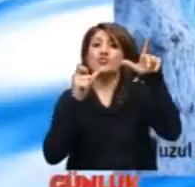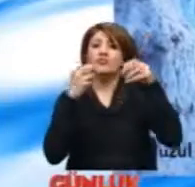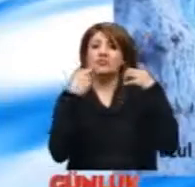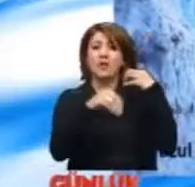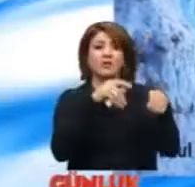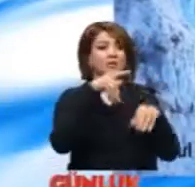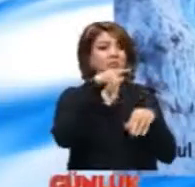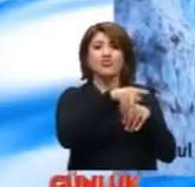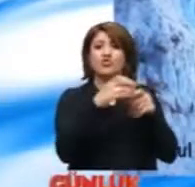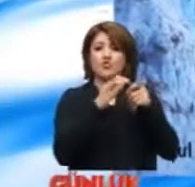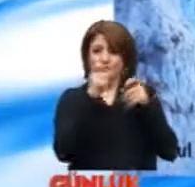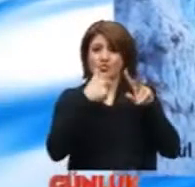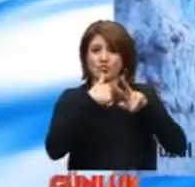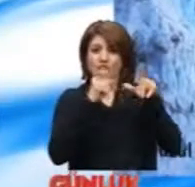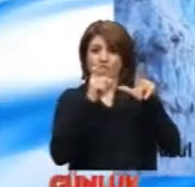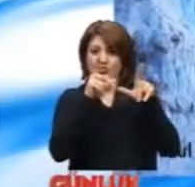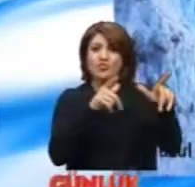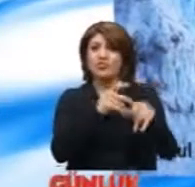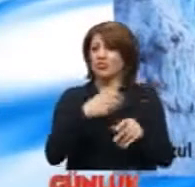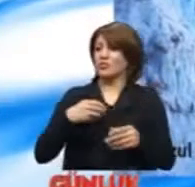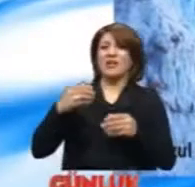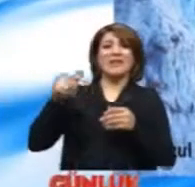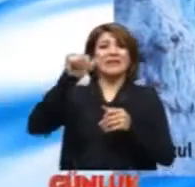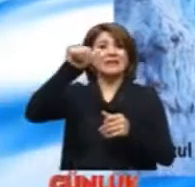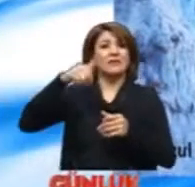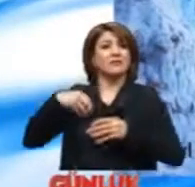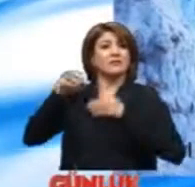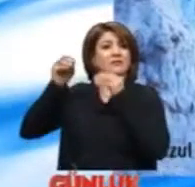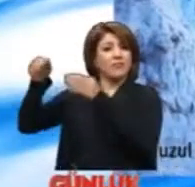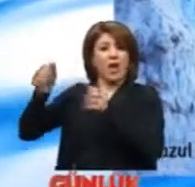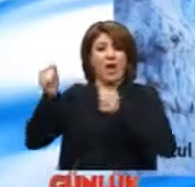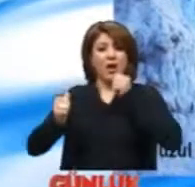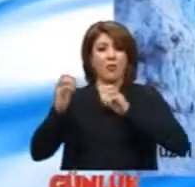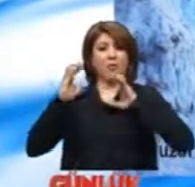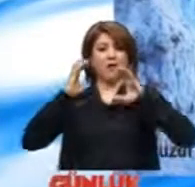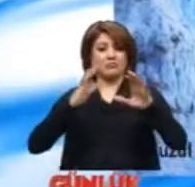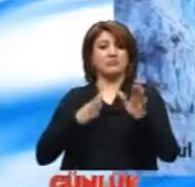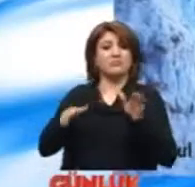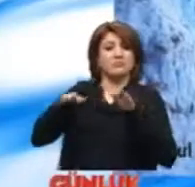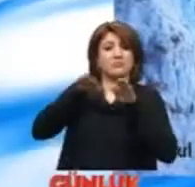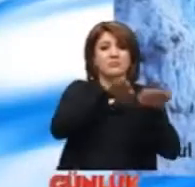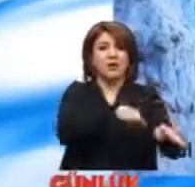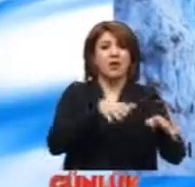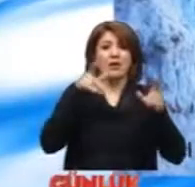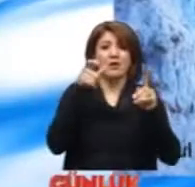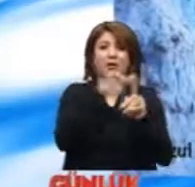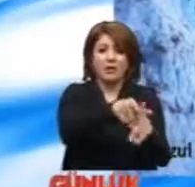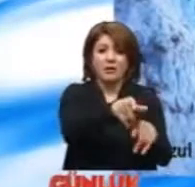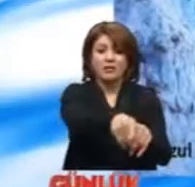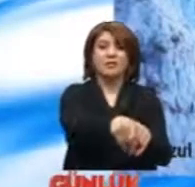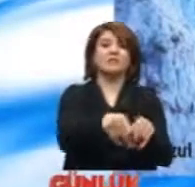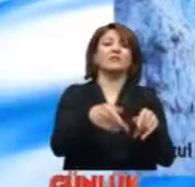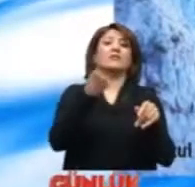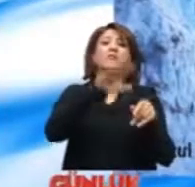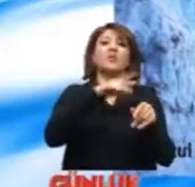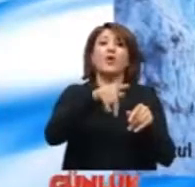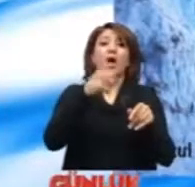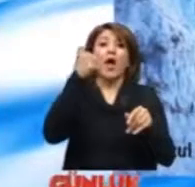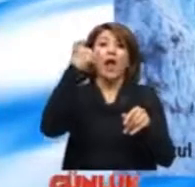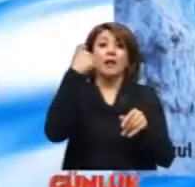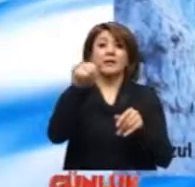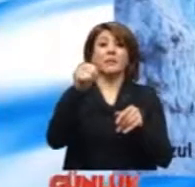kulüplerine sattığını itiraf eden adam 5 ton buzulu soğuk hava depolu bir araca yüklerken yakalandı. Yakalanan buzulun piyasa değeri 6000